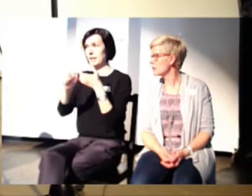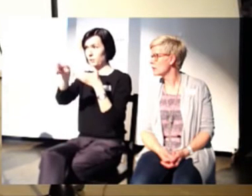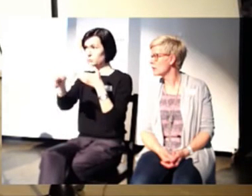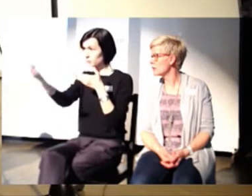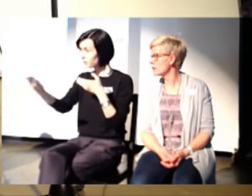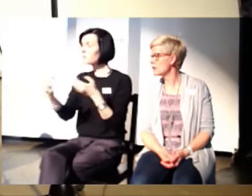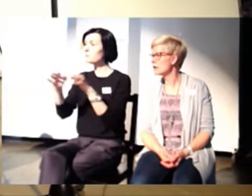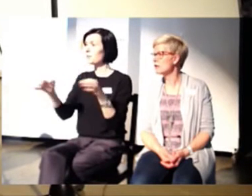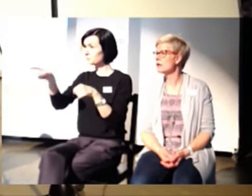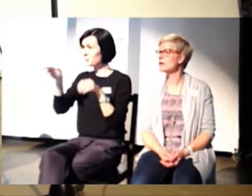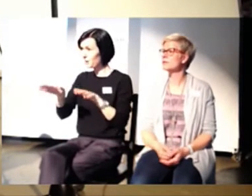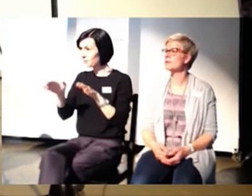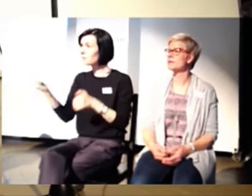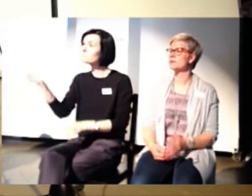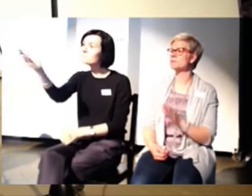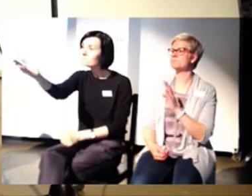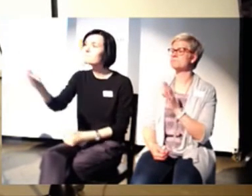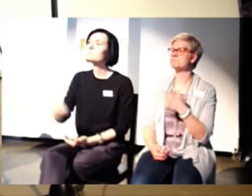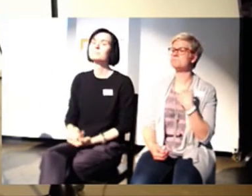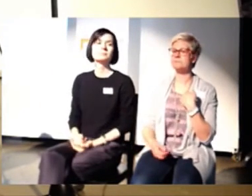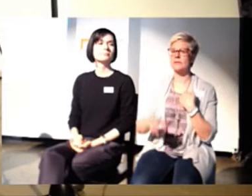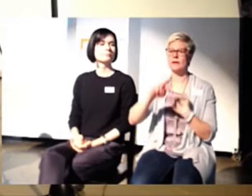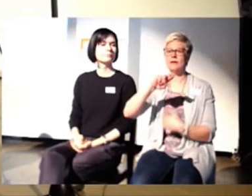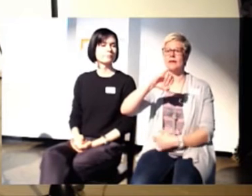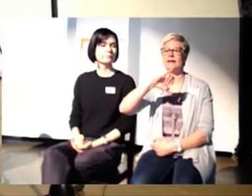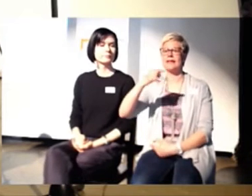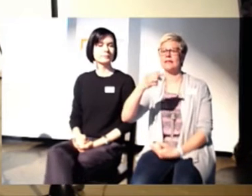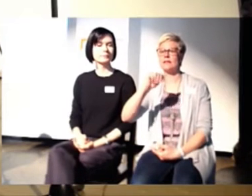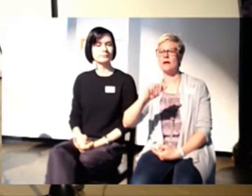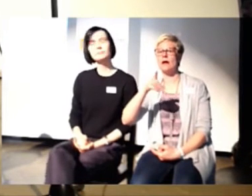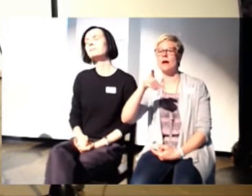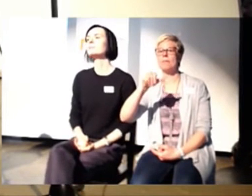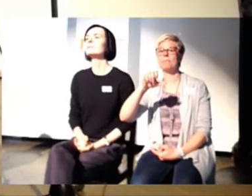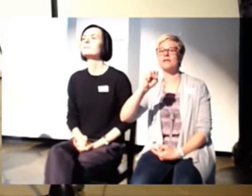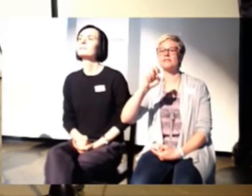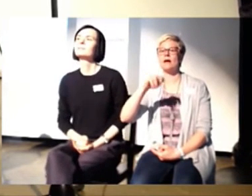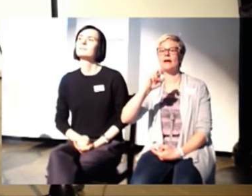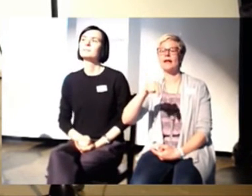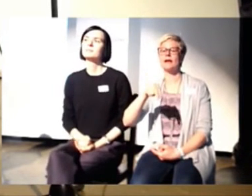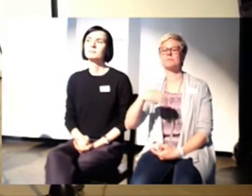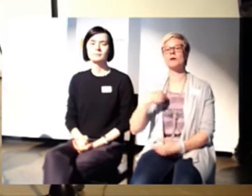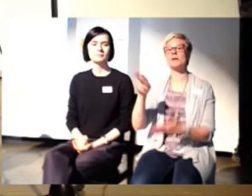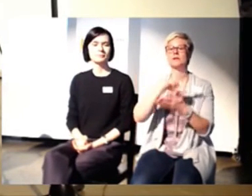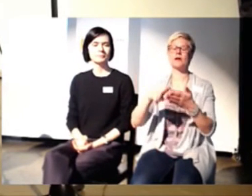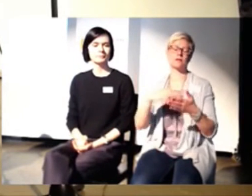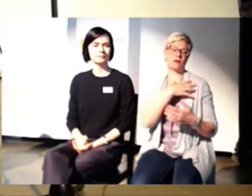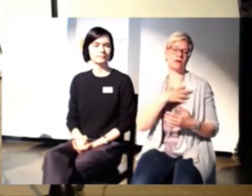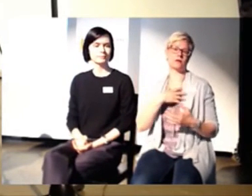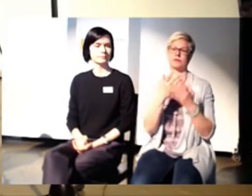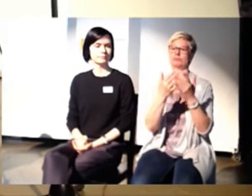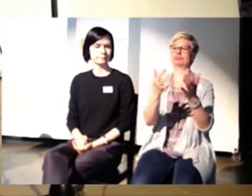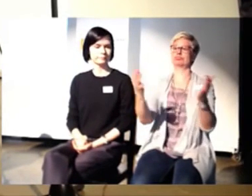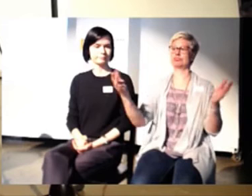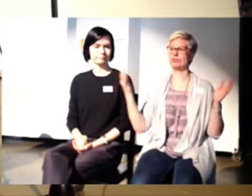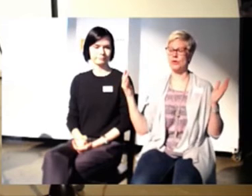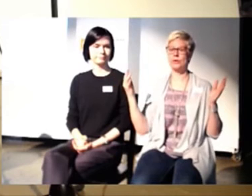Sitten Riitta Pasanen. Riitta Pasanen. Taiteen harrastaja hyvin laajalla skaalalla. Mietin, että